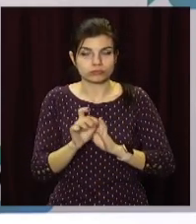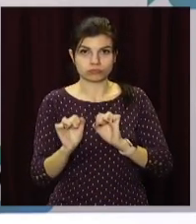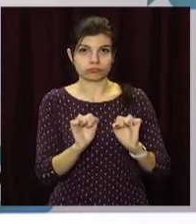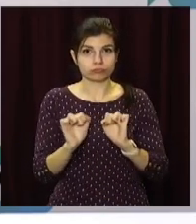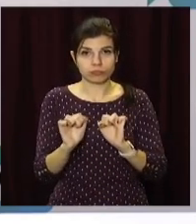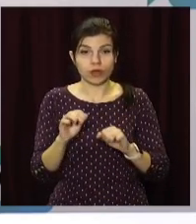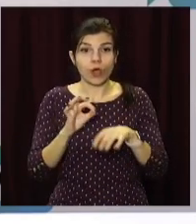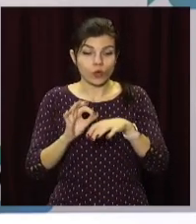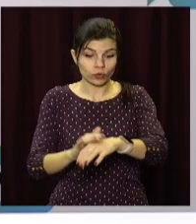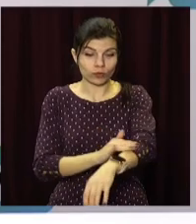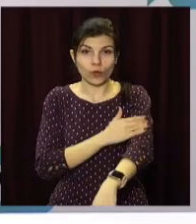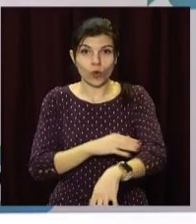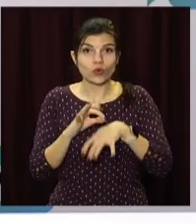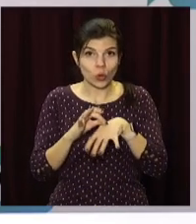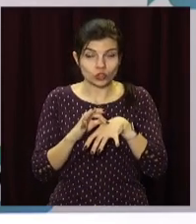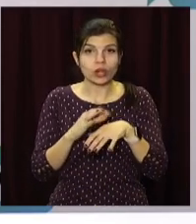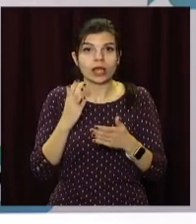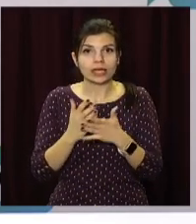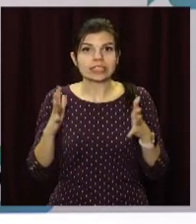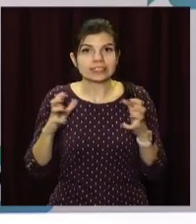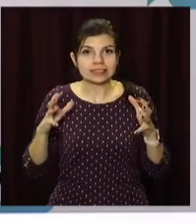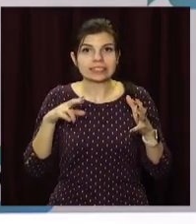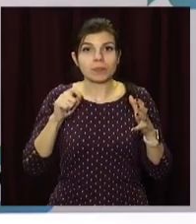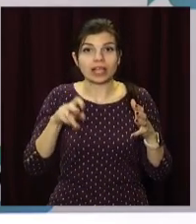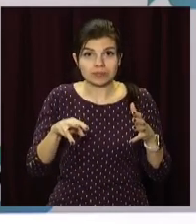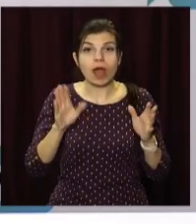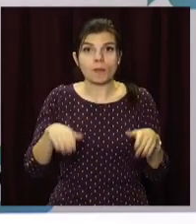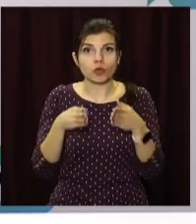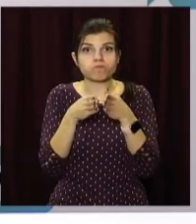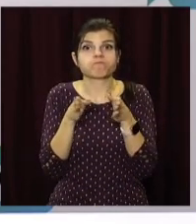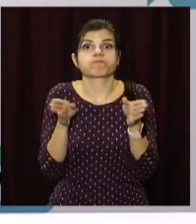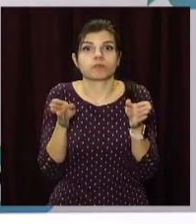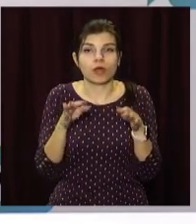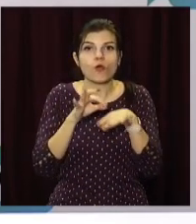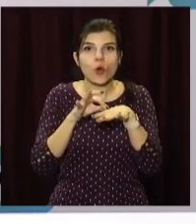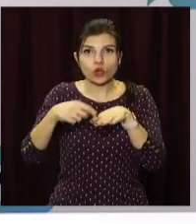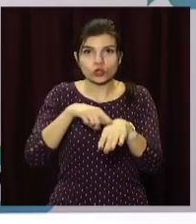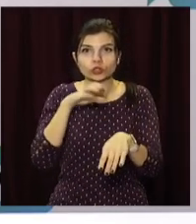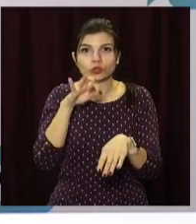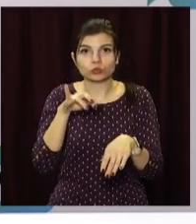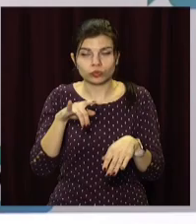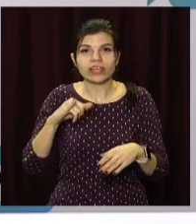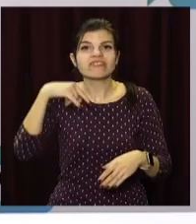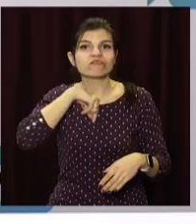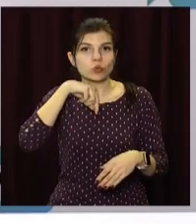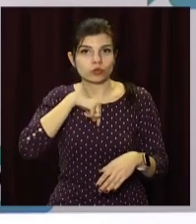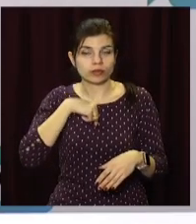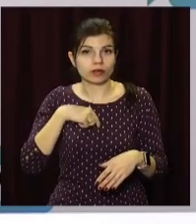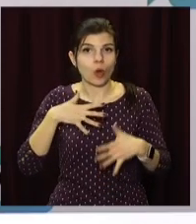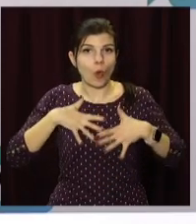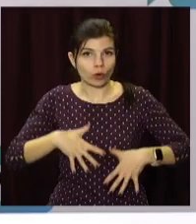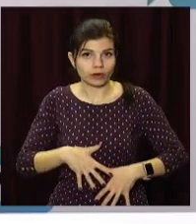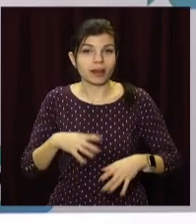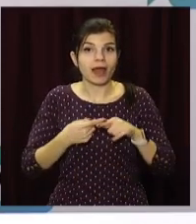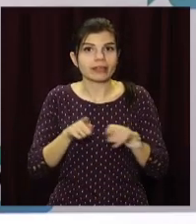у нас содержатся многие вещества, которые вызывают спазм, а затем расширение кожних сосудів і сосудів внутрішніх органів. Происходить така